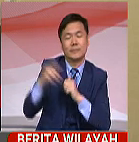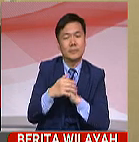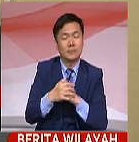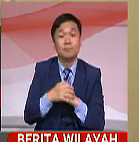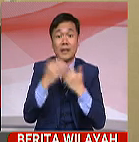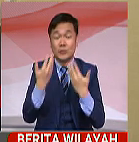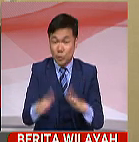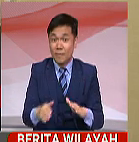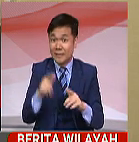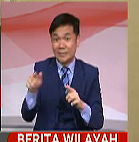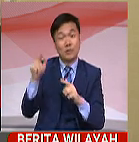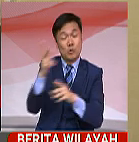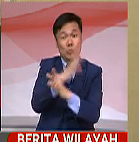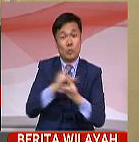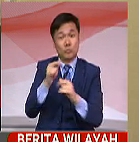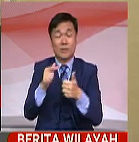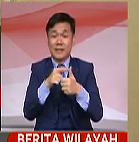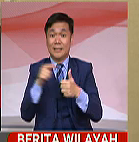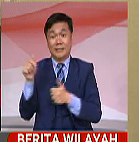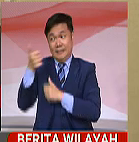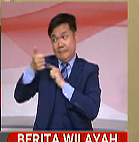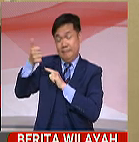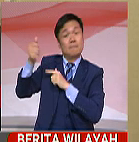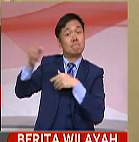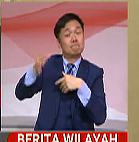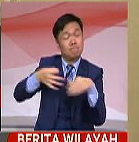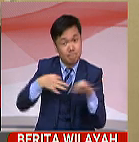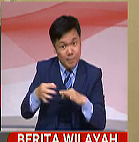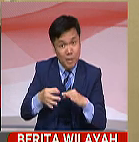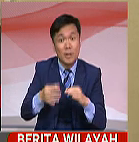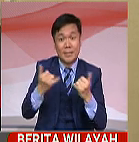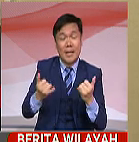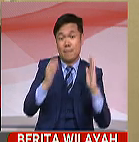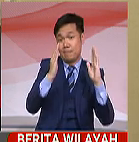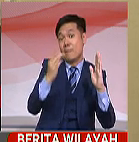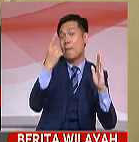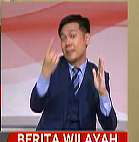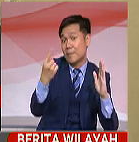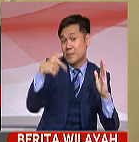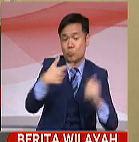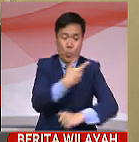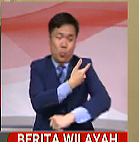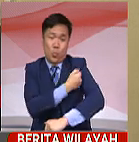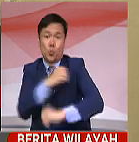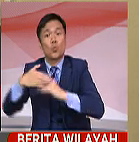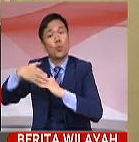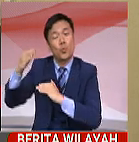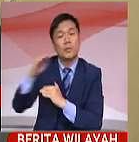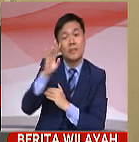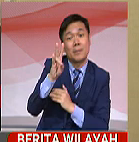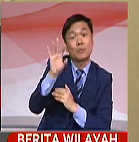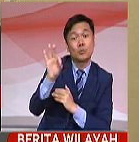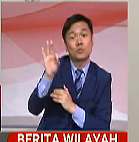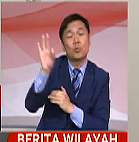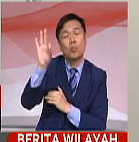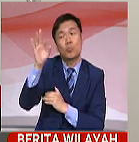mengenai persediaan Kerajaan Negeri, Dato' Ahmad Douglas berkata untuk fasa pertama suntikan vaksin bagi lebih 97,000